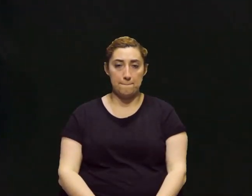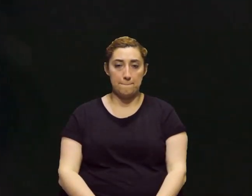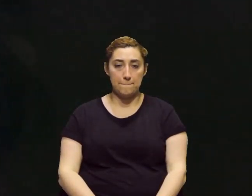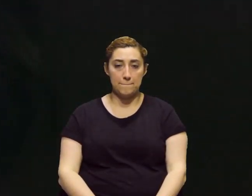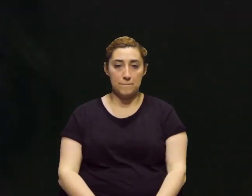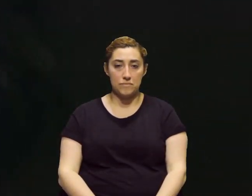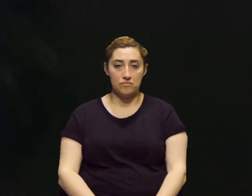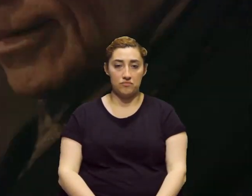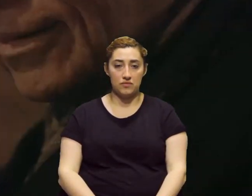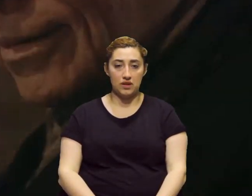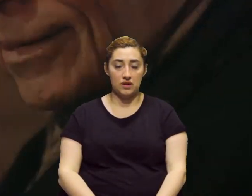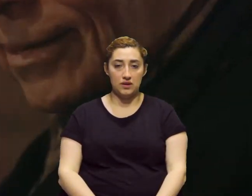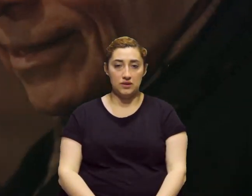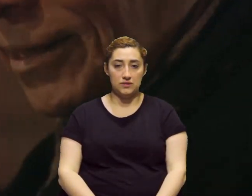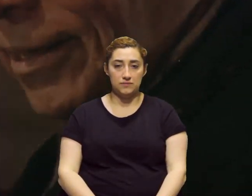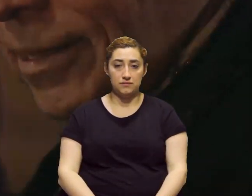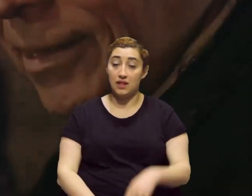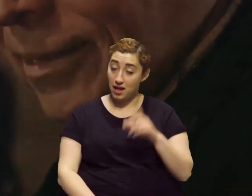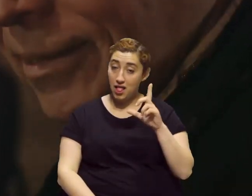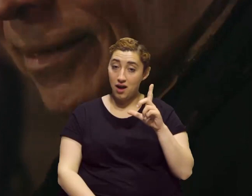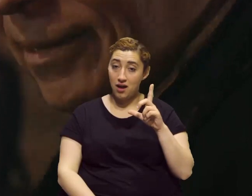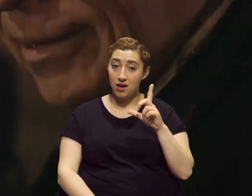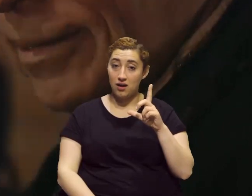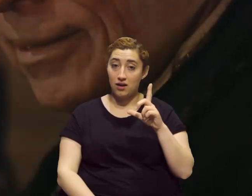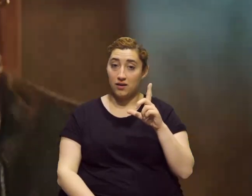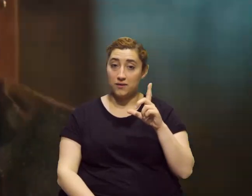Yüce Efendi memnuniyetle gülümsüyor. Leyla.